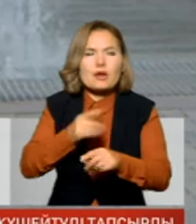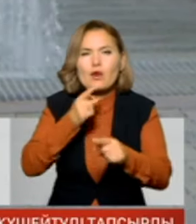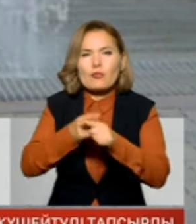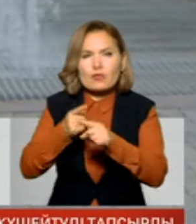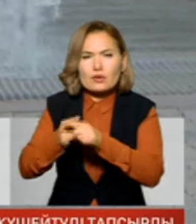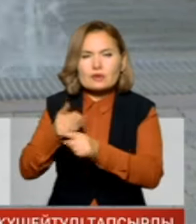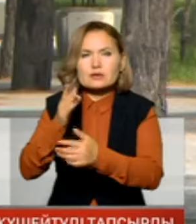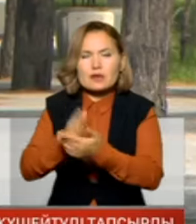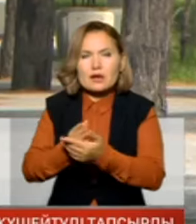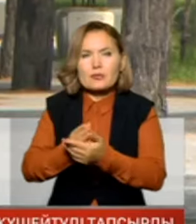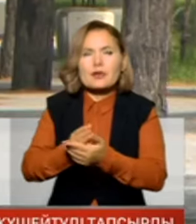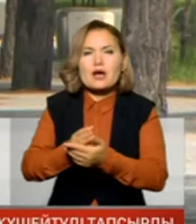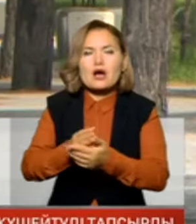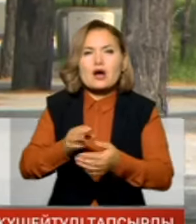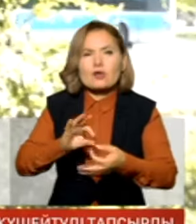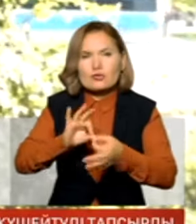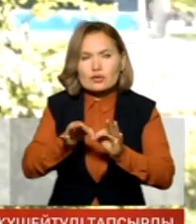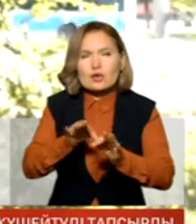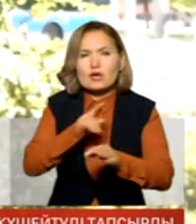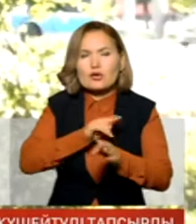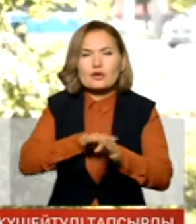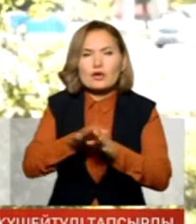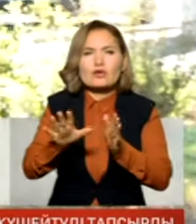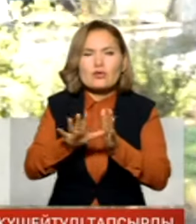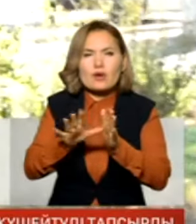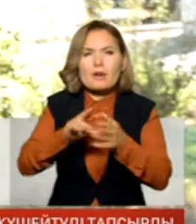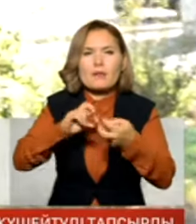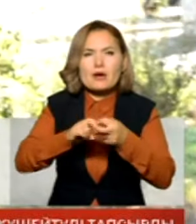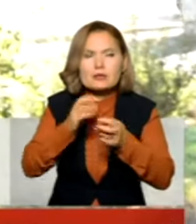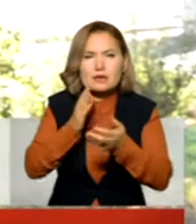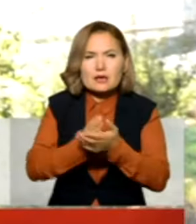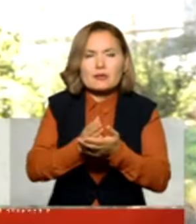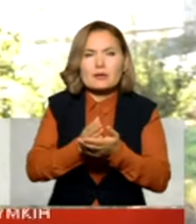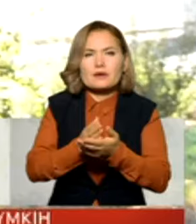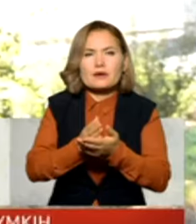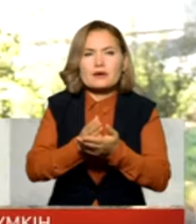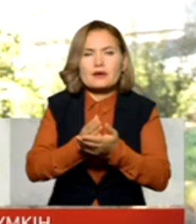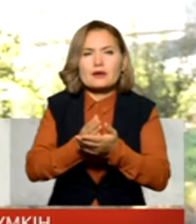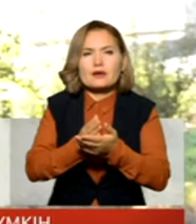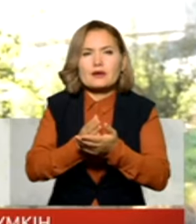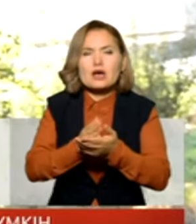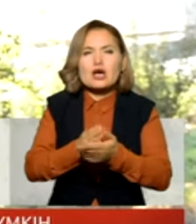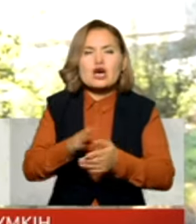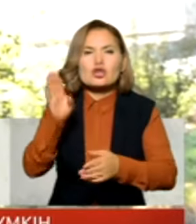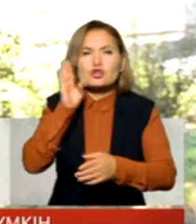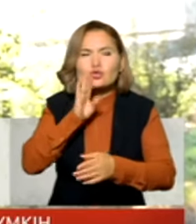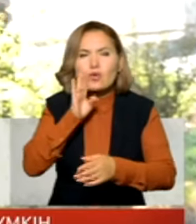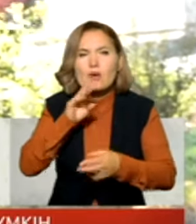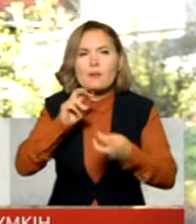Көп жағдайда күрделі істерді атқарады. Тоқ мәселесі бар ма? Болмаса жаңағы тіпті